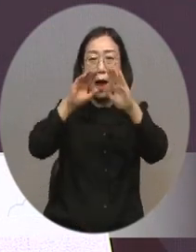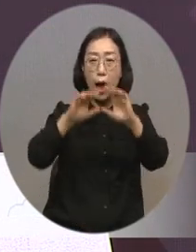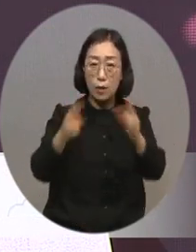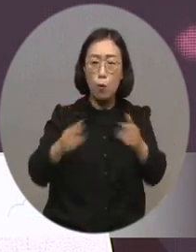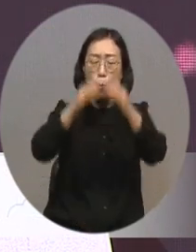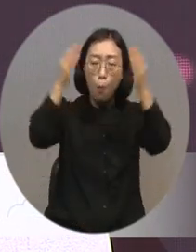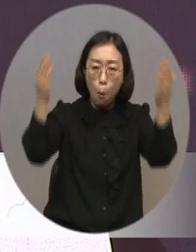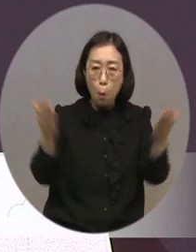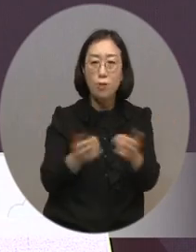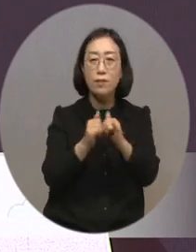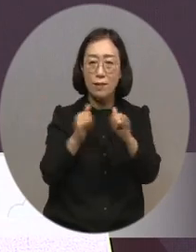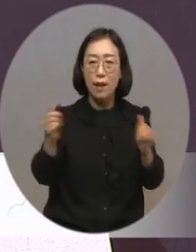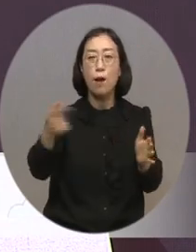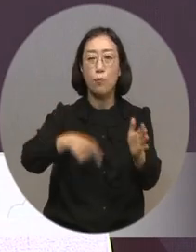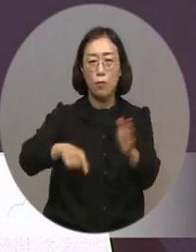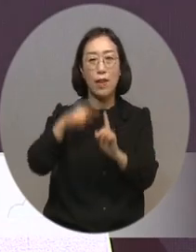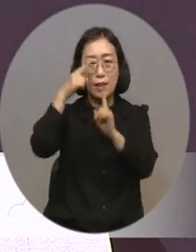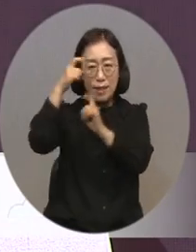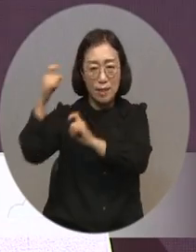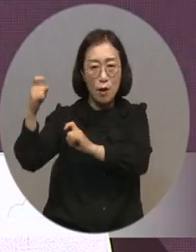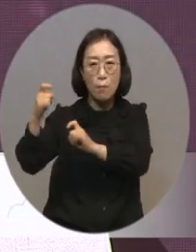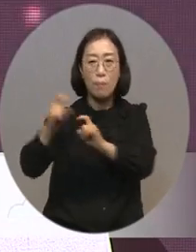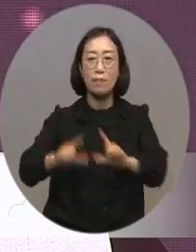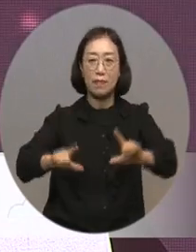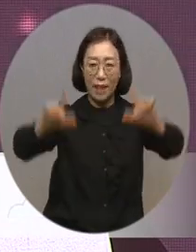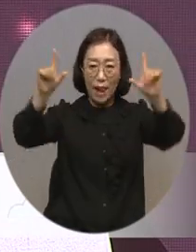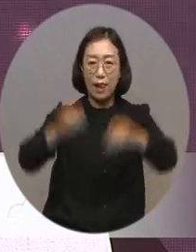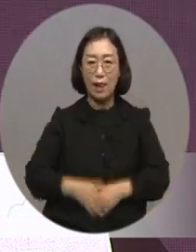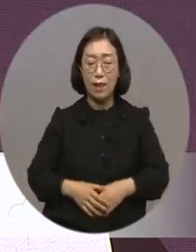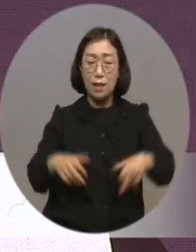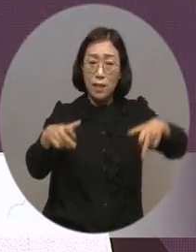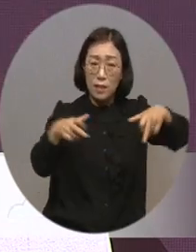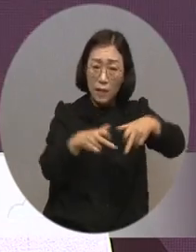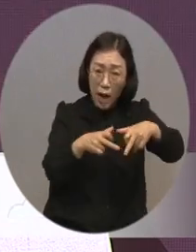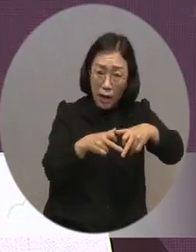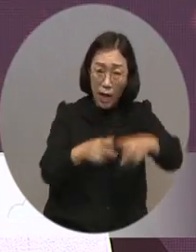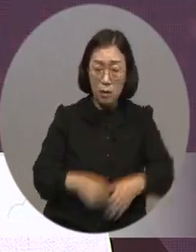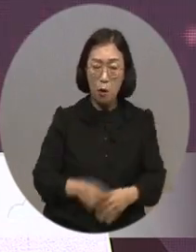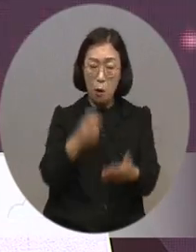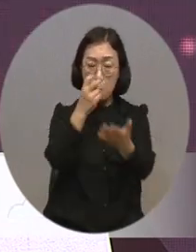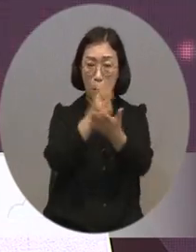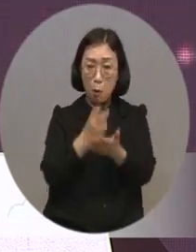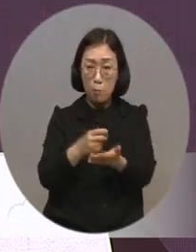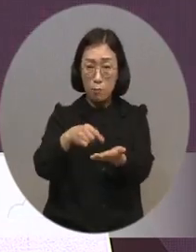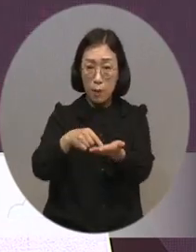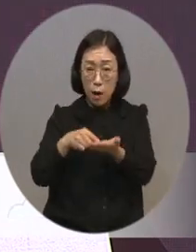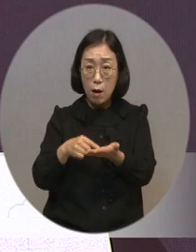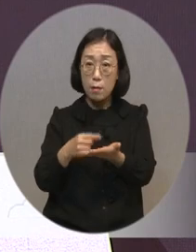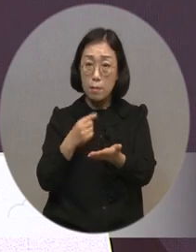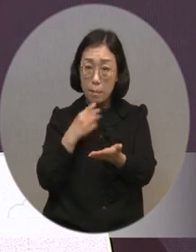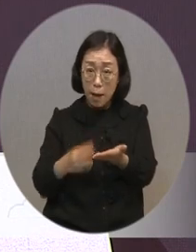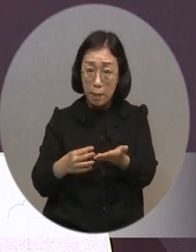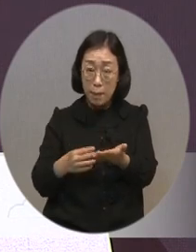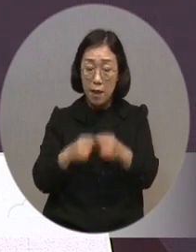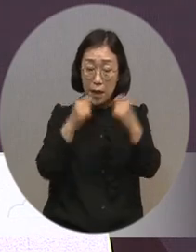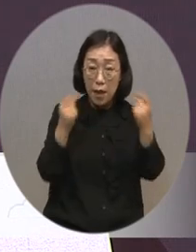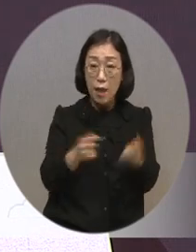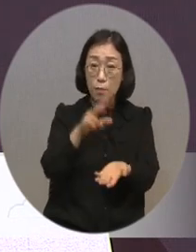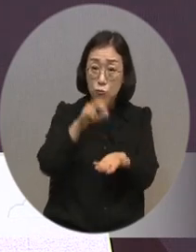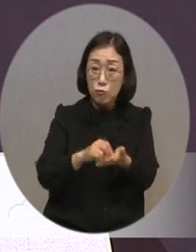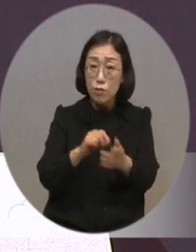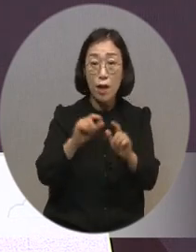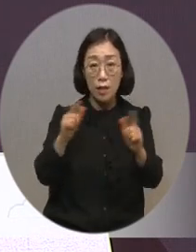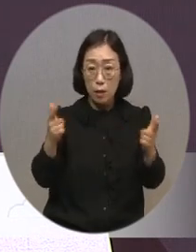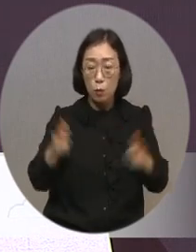국민 모두를 위한 기념일입니다. 장애는 법적 절차에 따라 등록된 장애인 개인만의 조건이